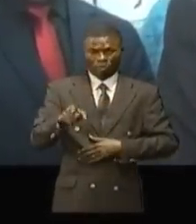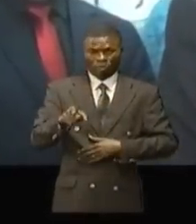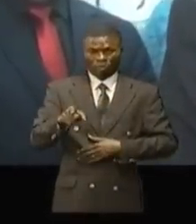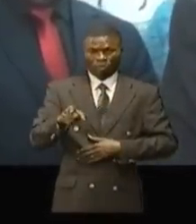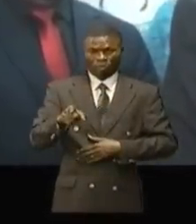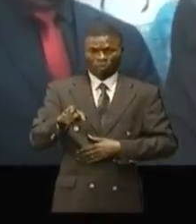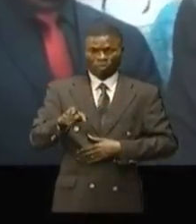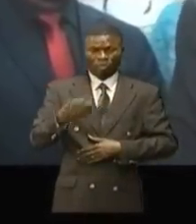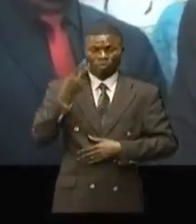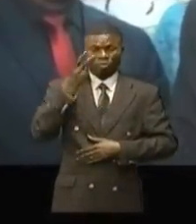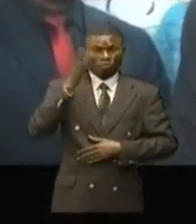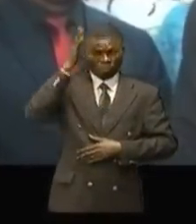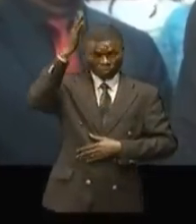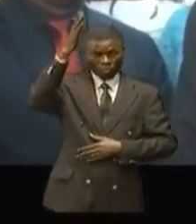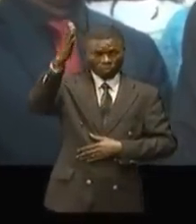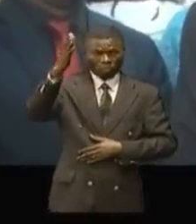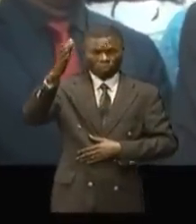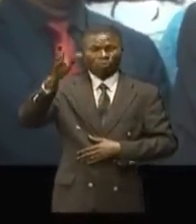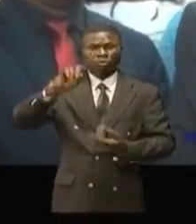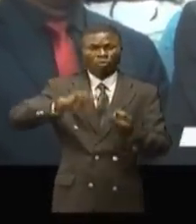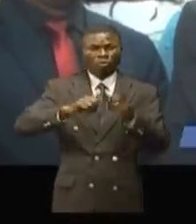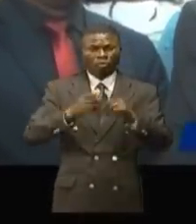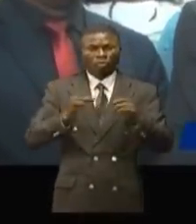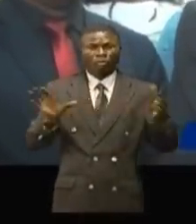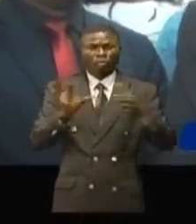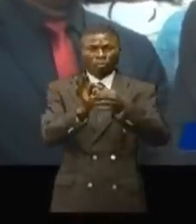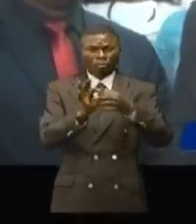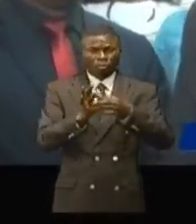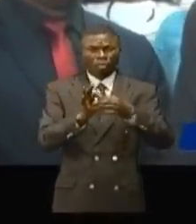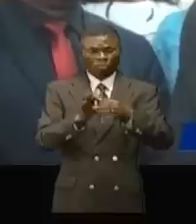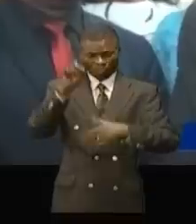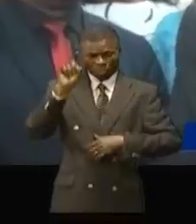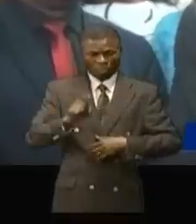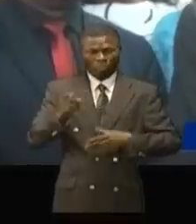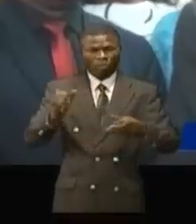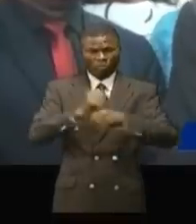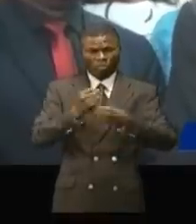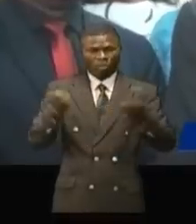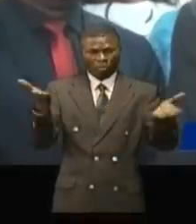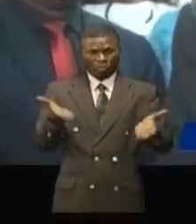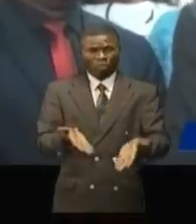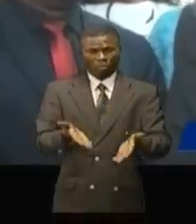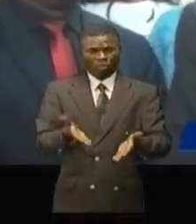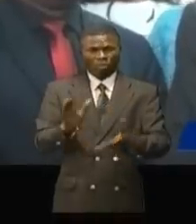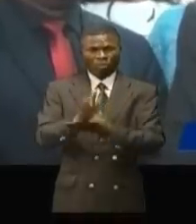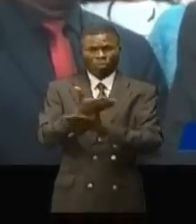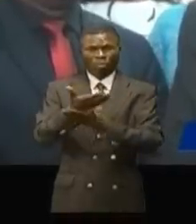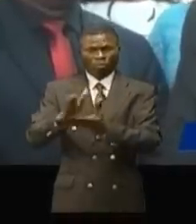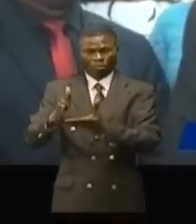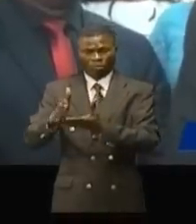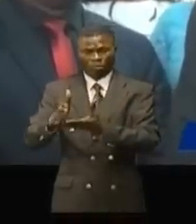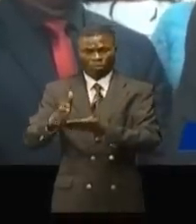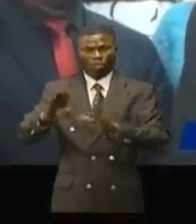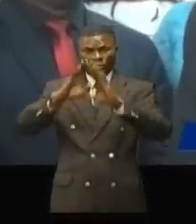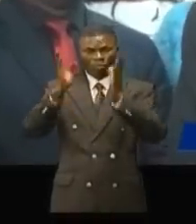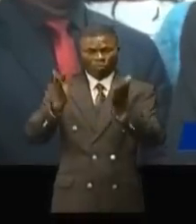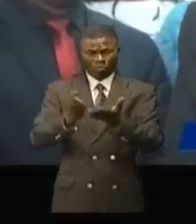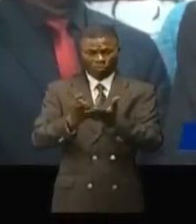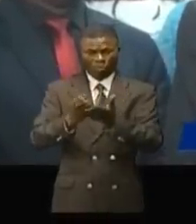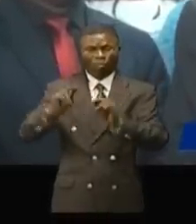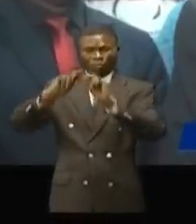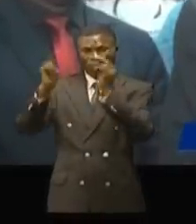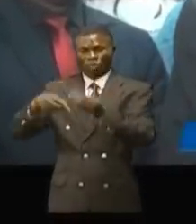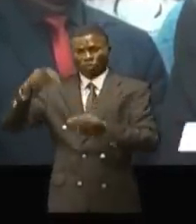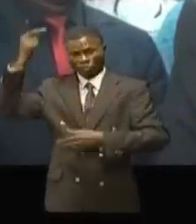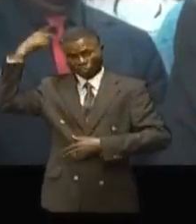les perspectives de collaboration qui doivent exister entre tous les regroupements